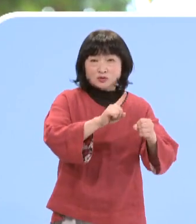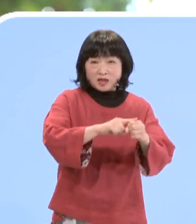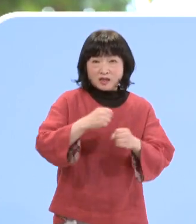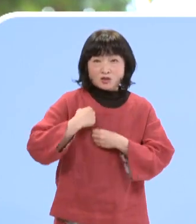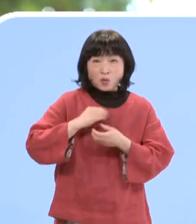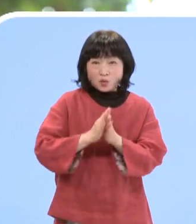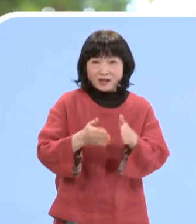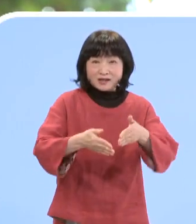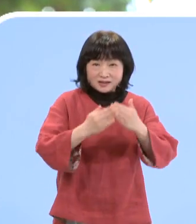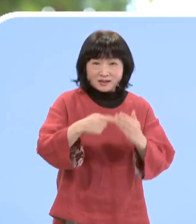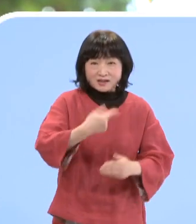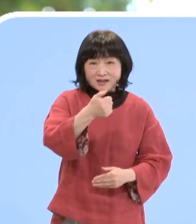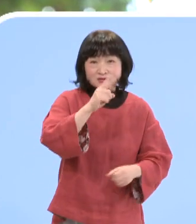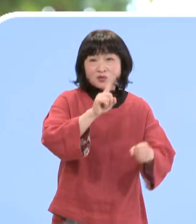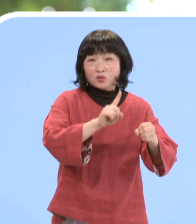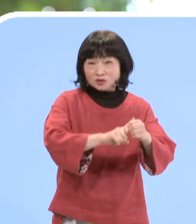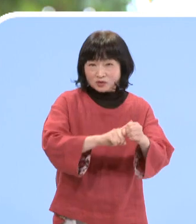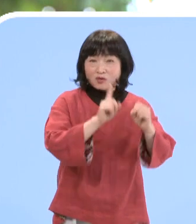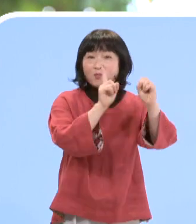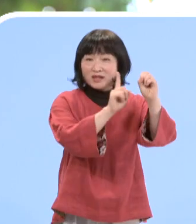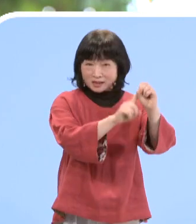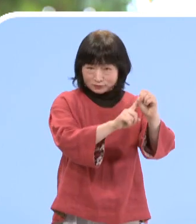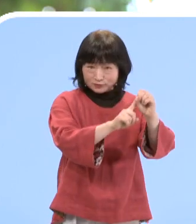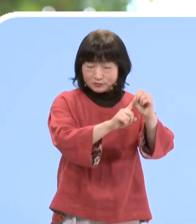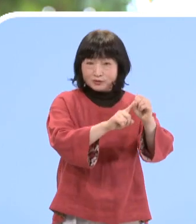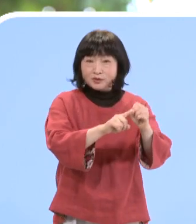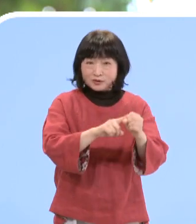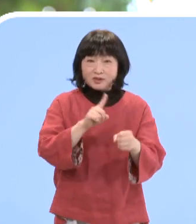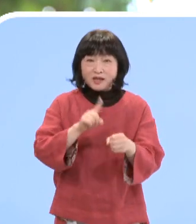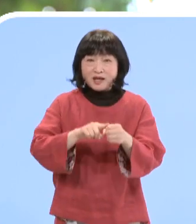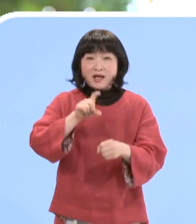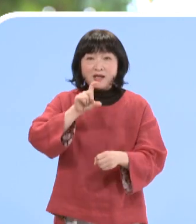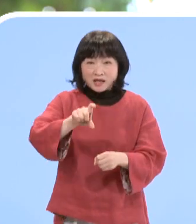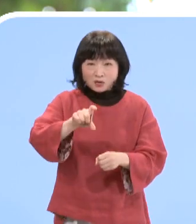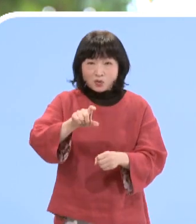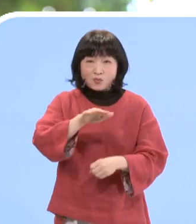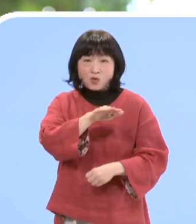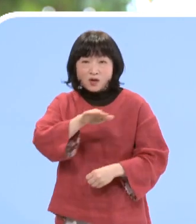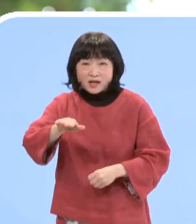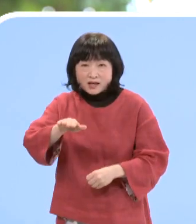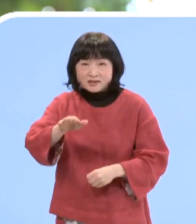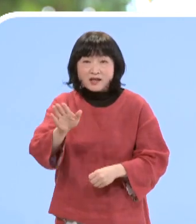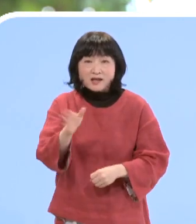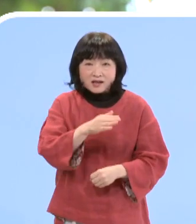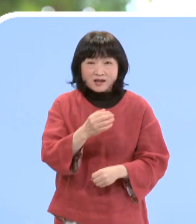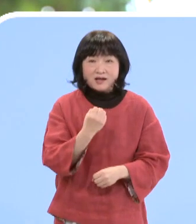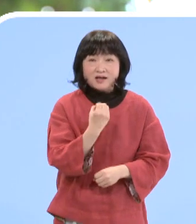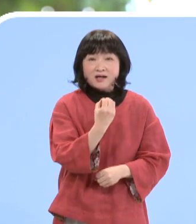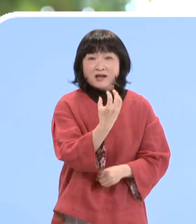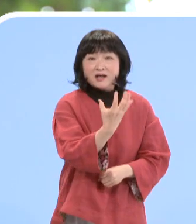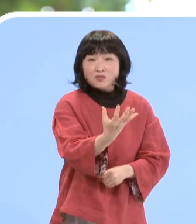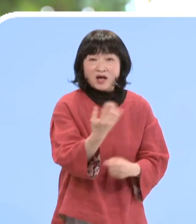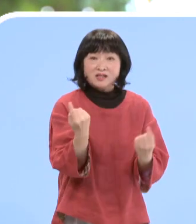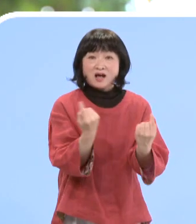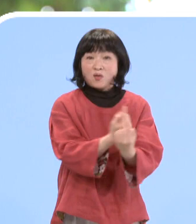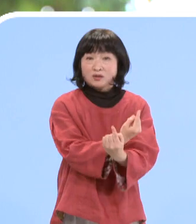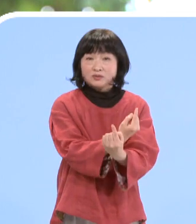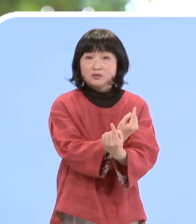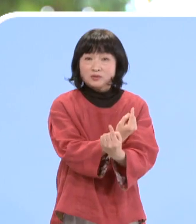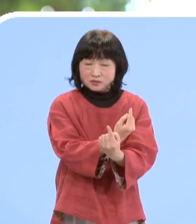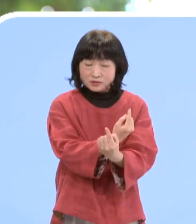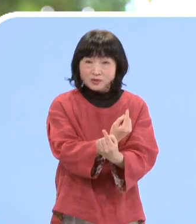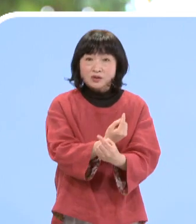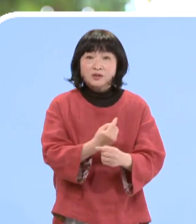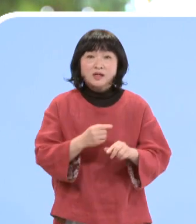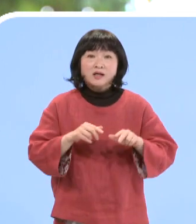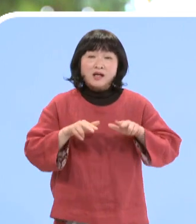が平成から令和に変わる年ですし、行革では新しい